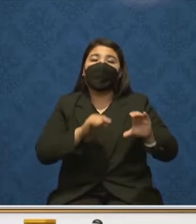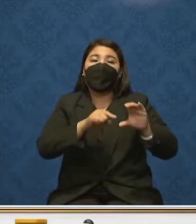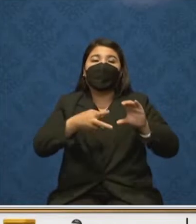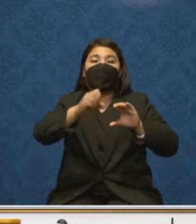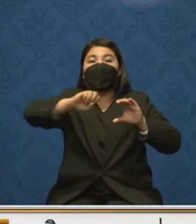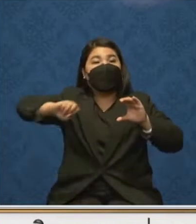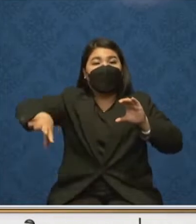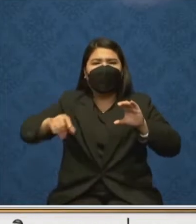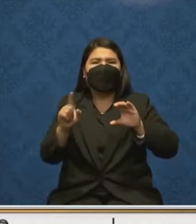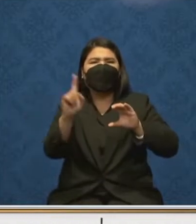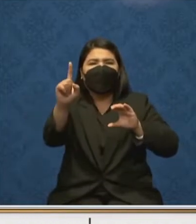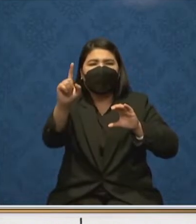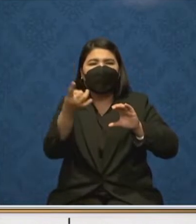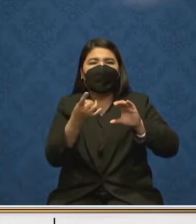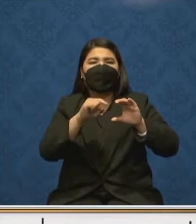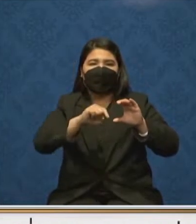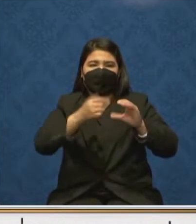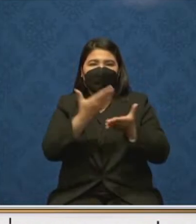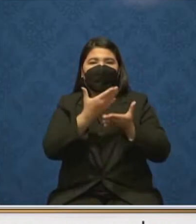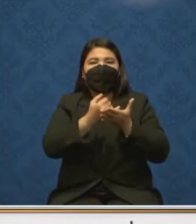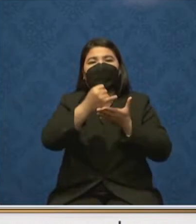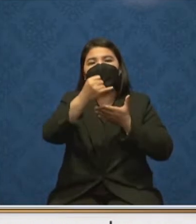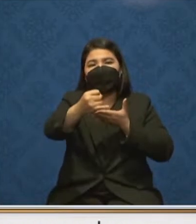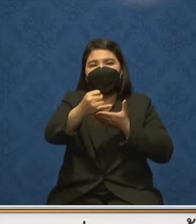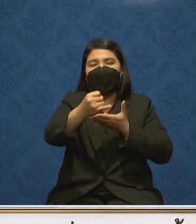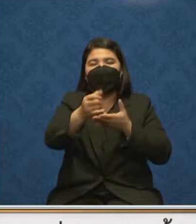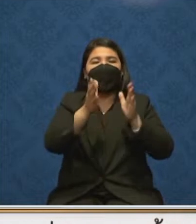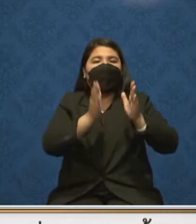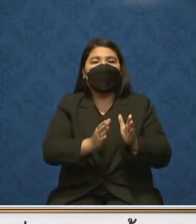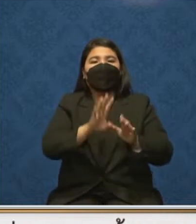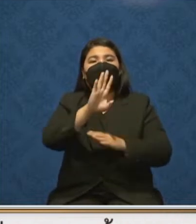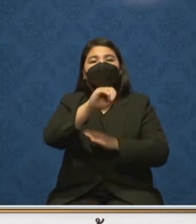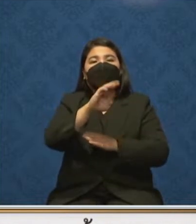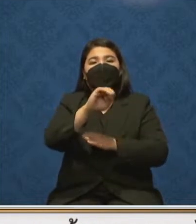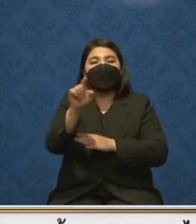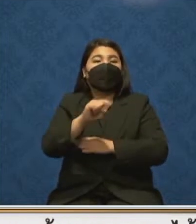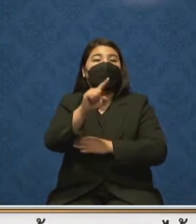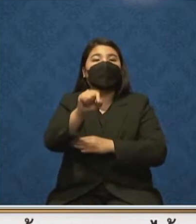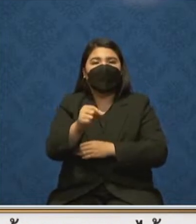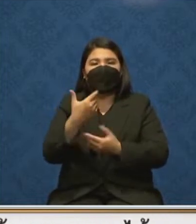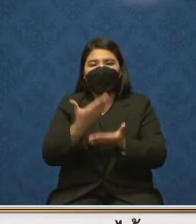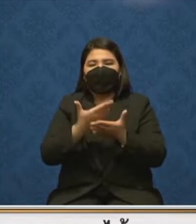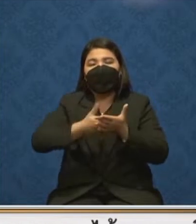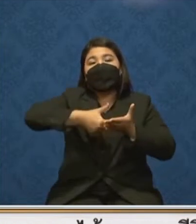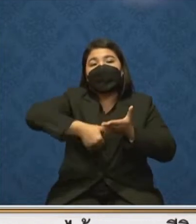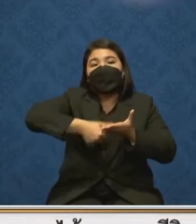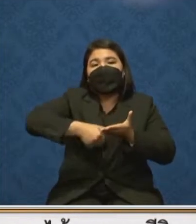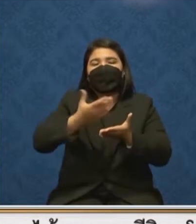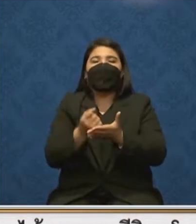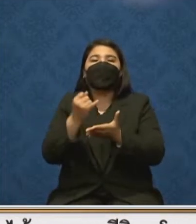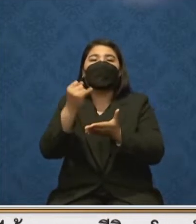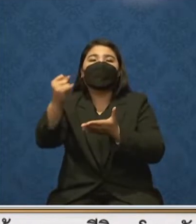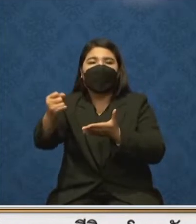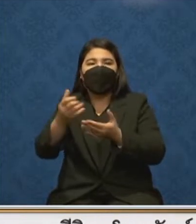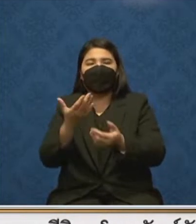อะไรบ้างนะคะมันคือรายจ่ายบ Taylor 40%มันคือเงินทจะตองไปใช้นี่มันคือเงินที่จะตองไป